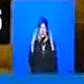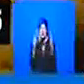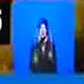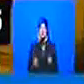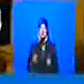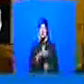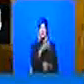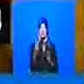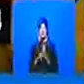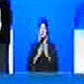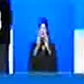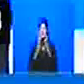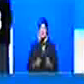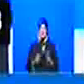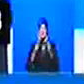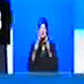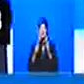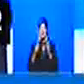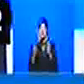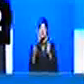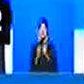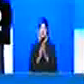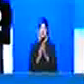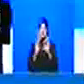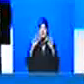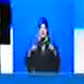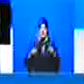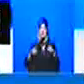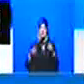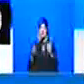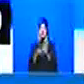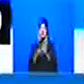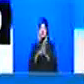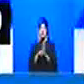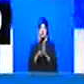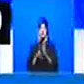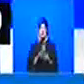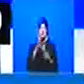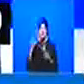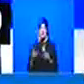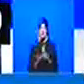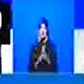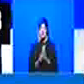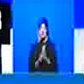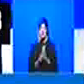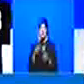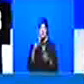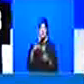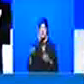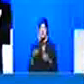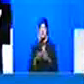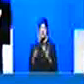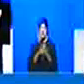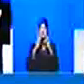petani mendapatkan proteksi ketika panen, stabilitas harga produk pertaniannya stabil